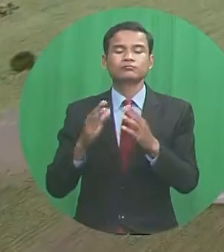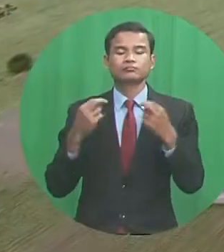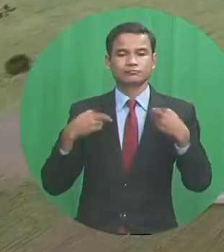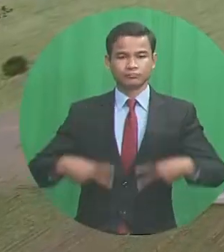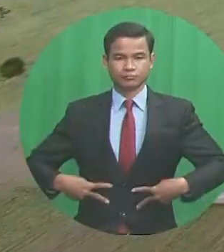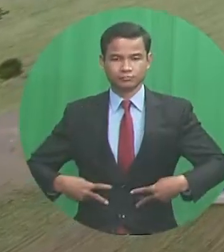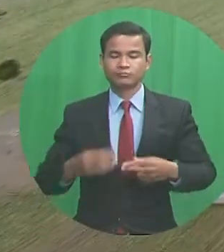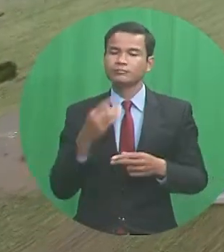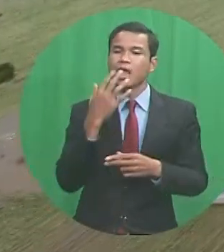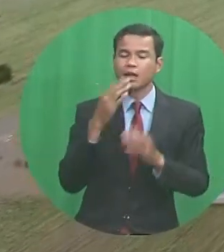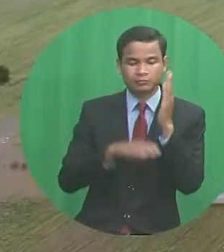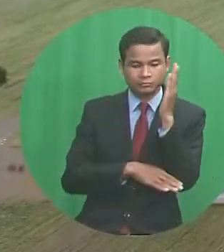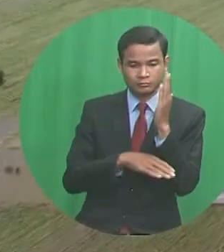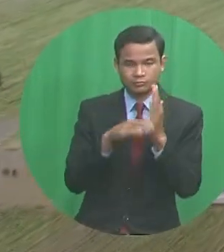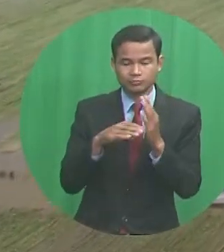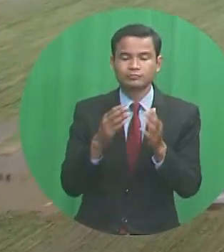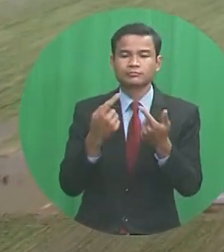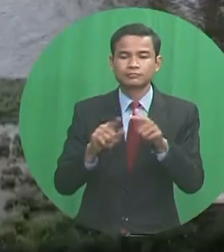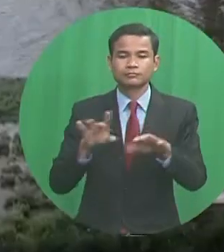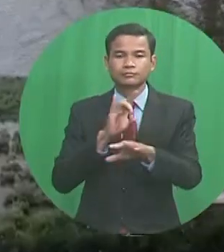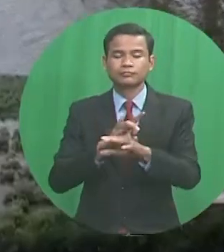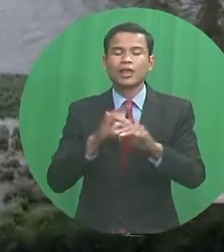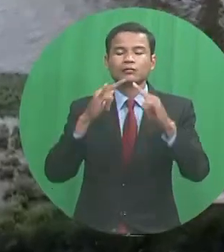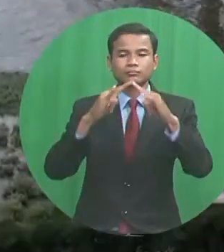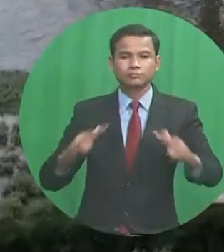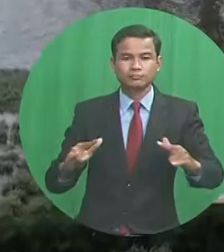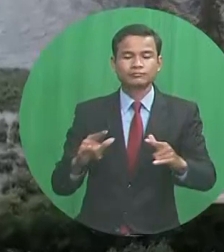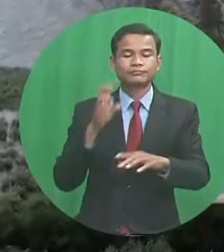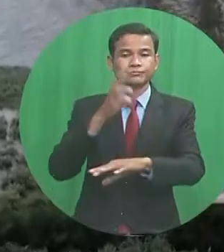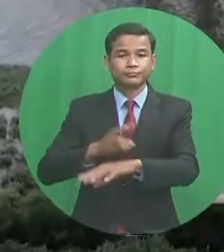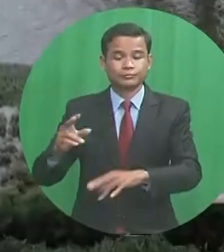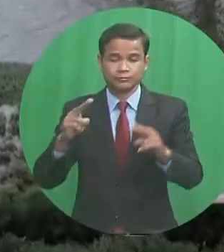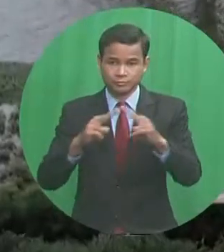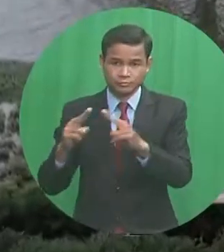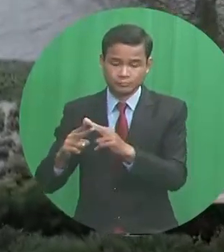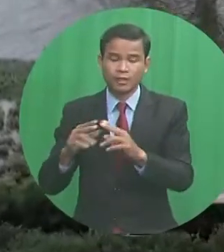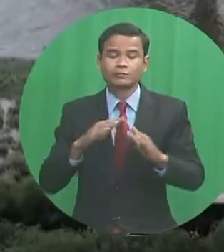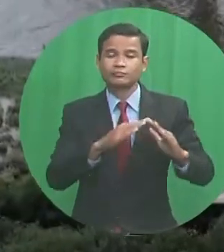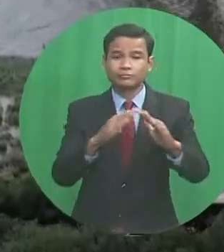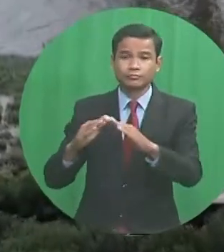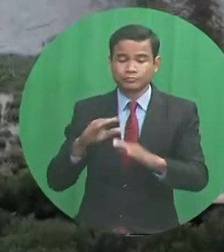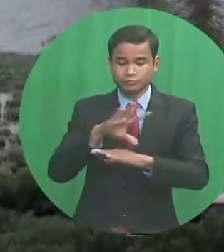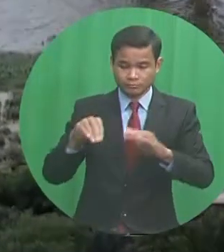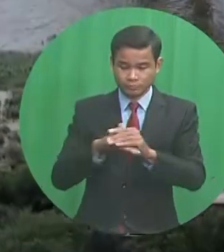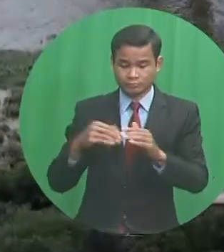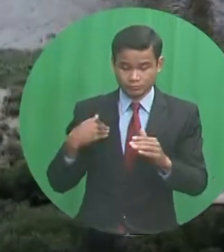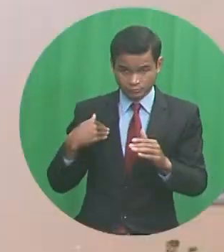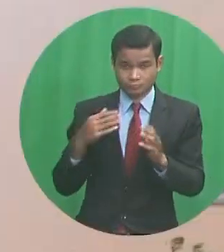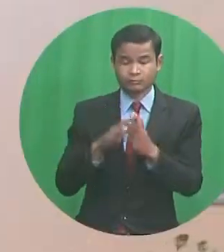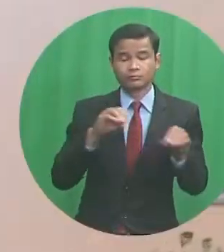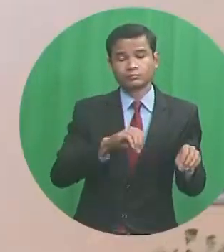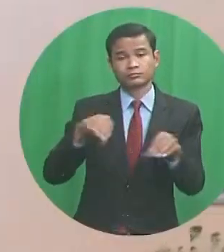ទឹកជំនន់ដ៏ធ្ងន់ធ្ងររីឯនៅជំរកបណ្ដោះអាសន្ននៅក្នុងទីក្រុងវិញក្រុមអ្នកស្រុកទាំងអស់គឺបានជម្លៀសខ្លួនចេញពីទីក្រុ